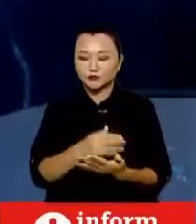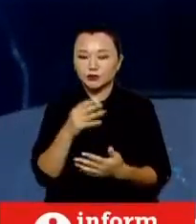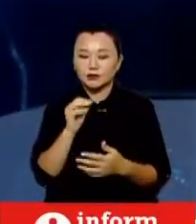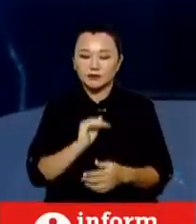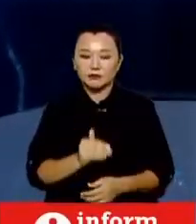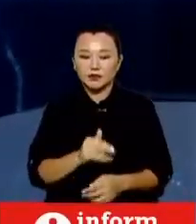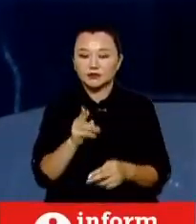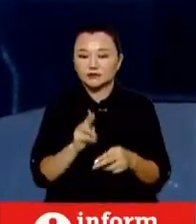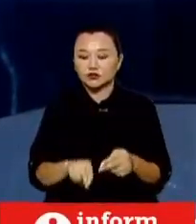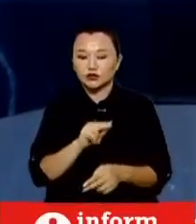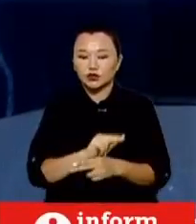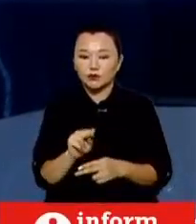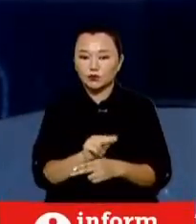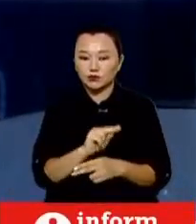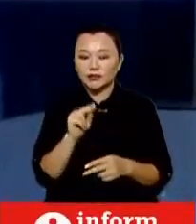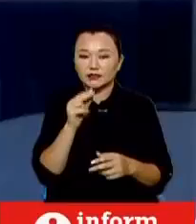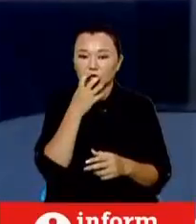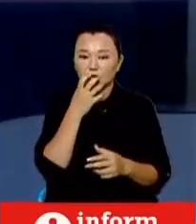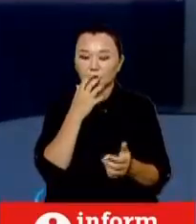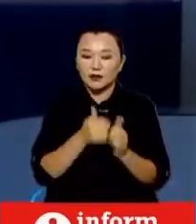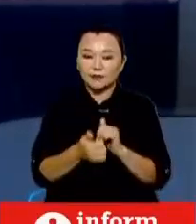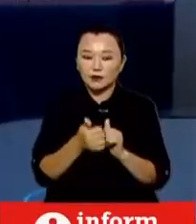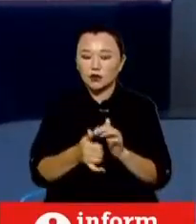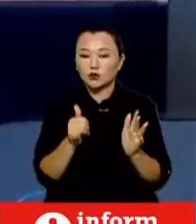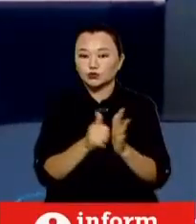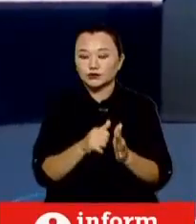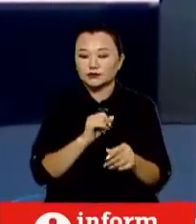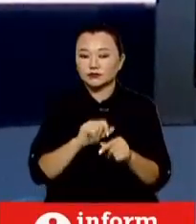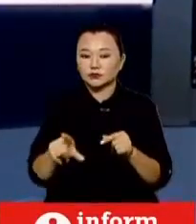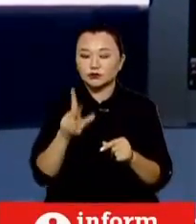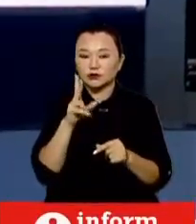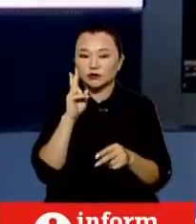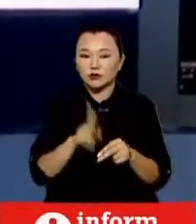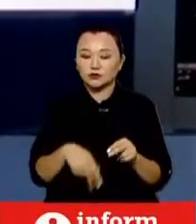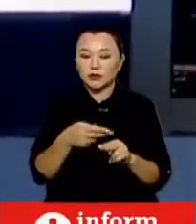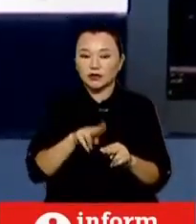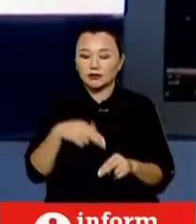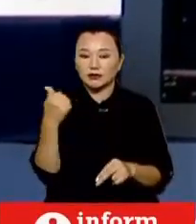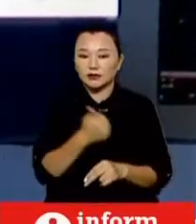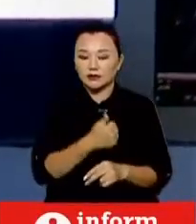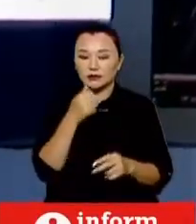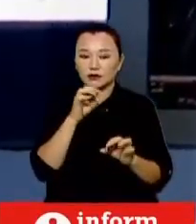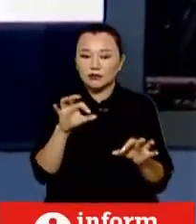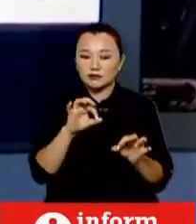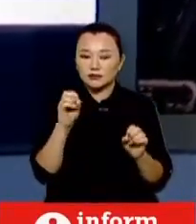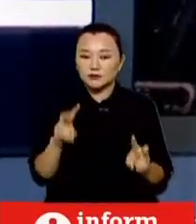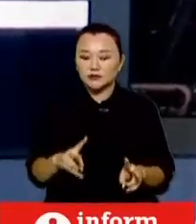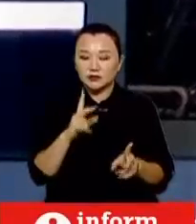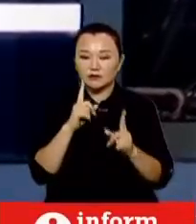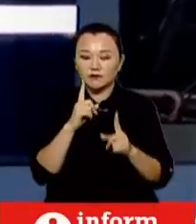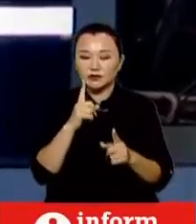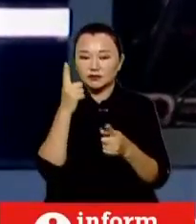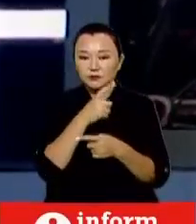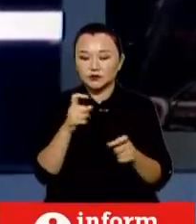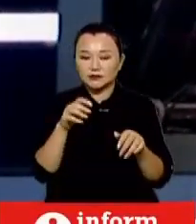предприятии завершили ремонт теплообменника. Установку запустят к концу этой недели. Об этом на специальной конференции